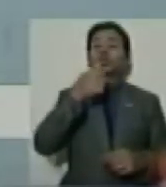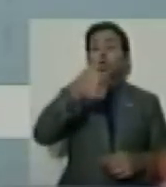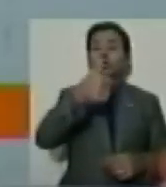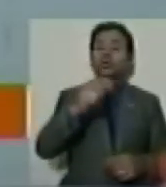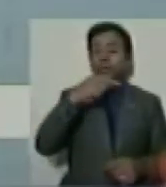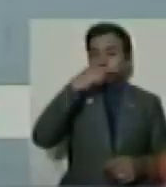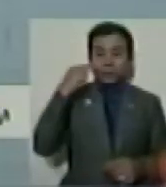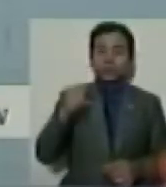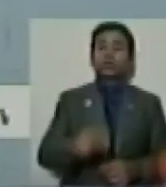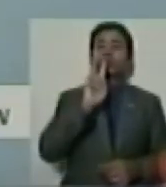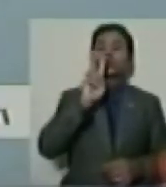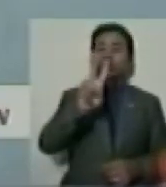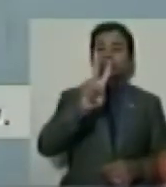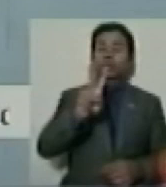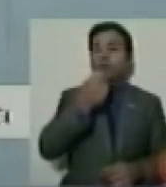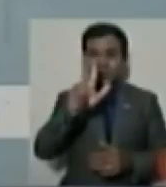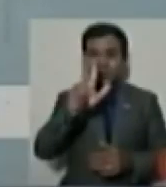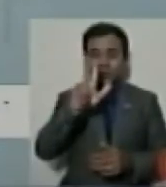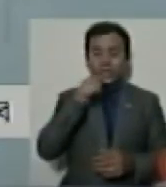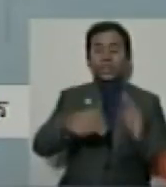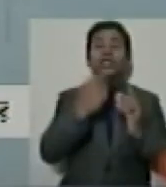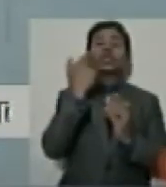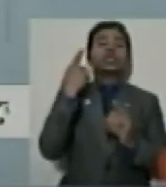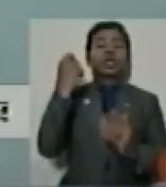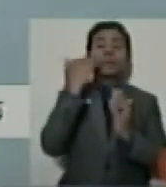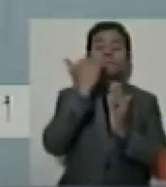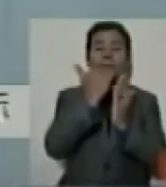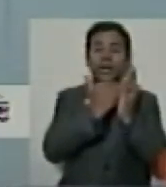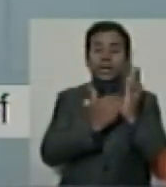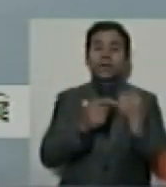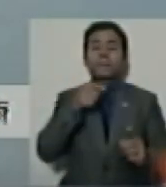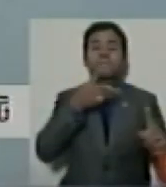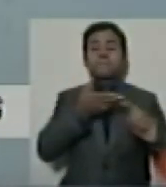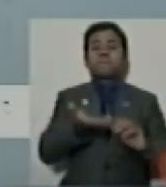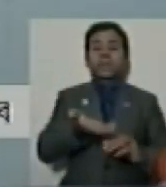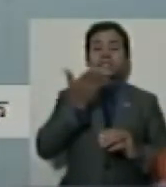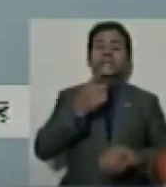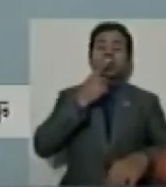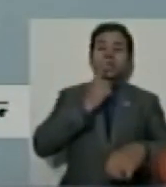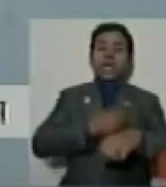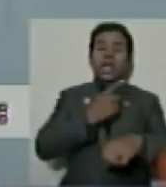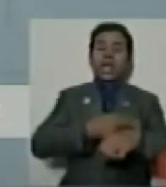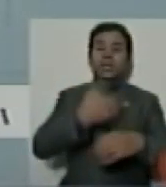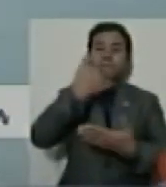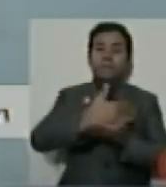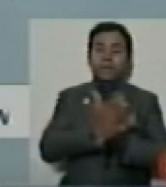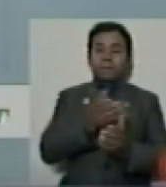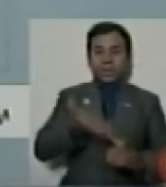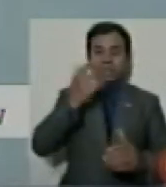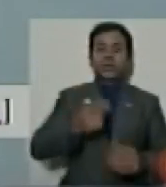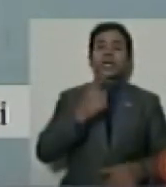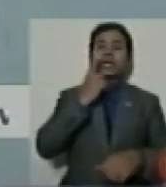হয়েছে 4968 জনের। এই টোটাল যা মৃত্যু হয়েছে তার মধ্যে 137 জন ঢাকা